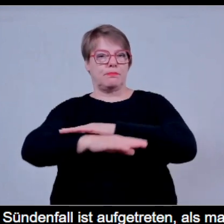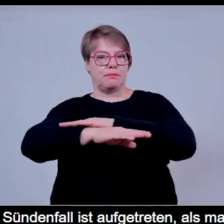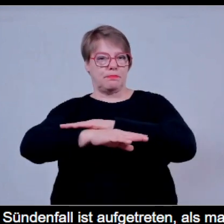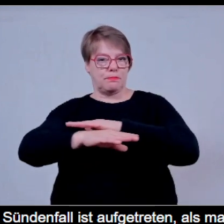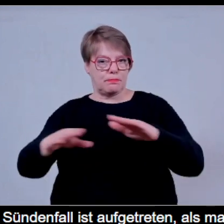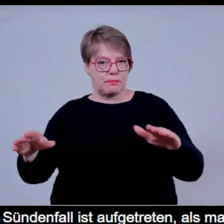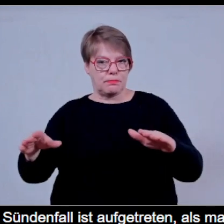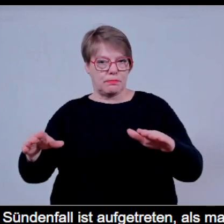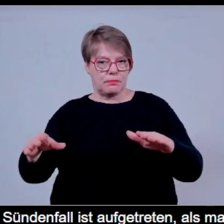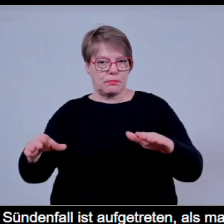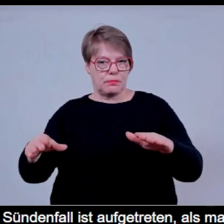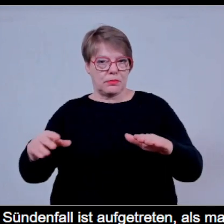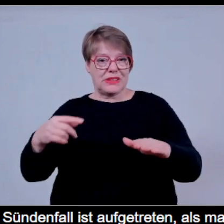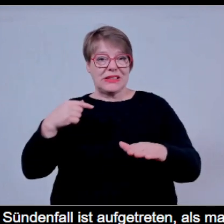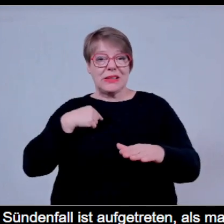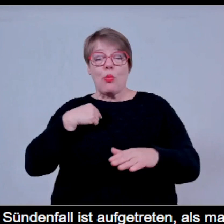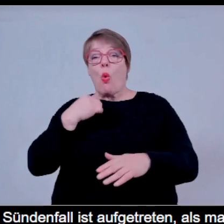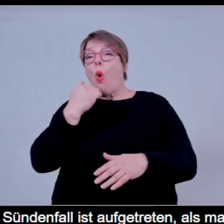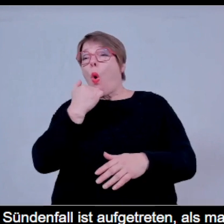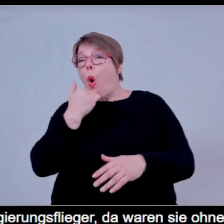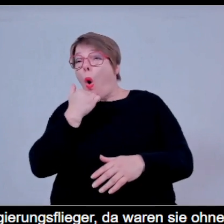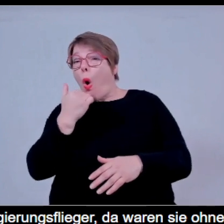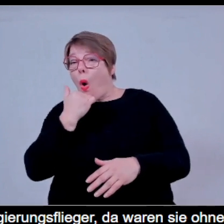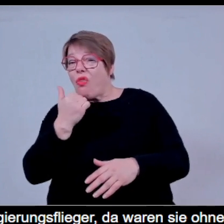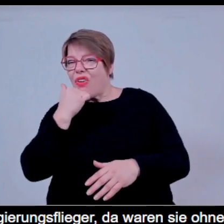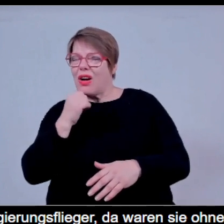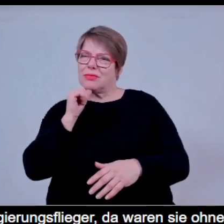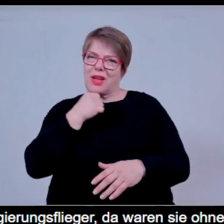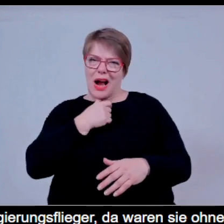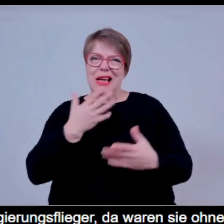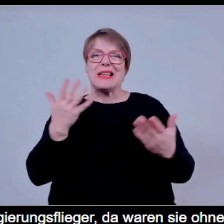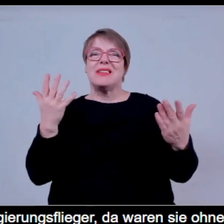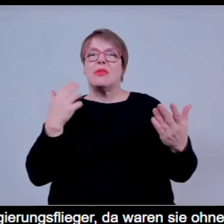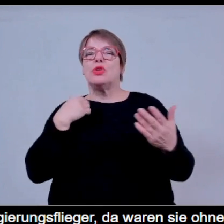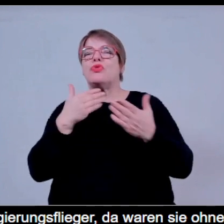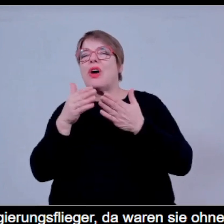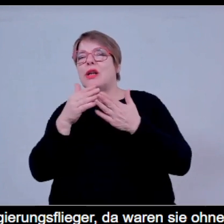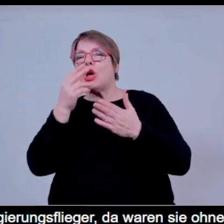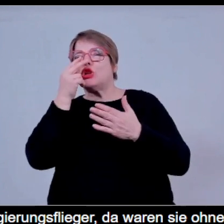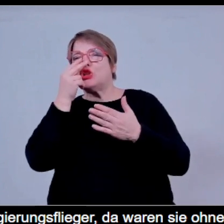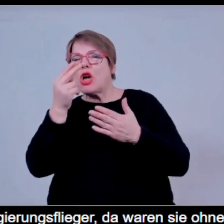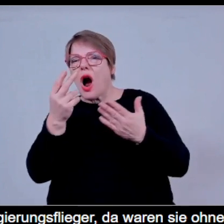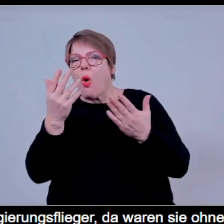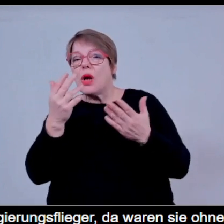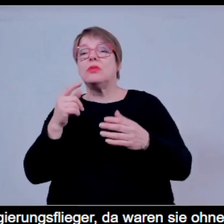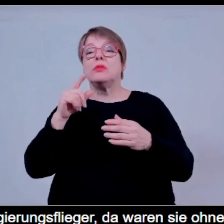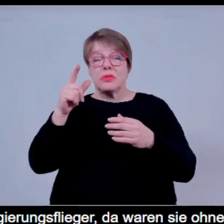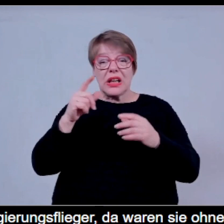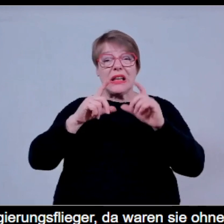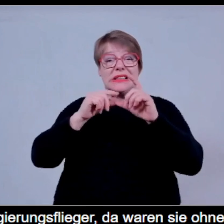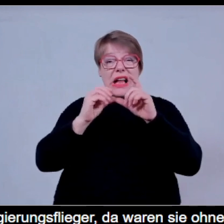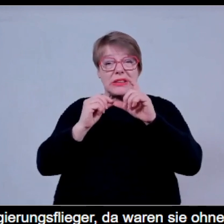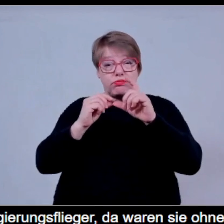schauen, was ist jetzt noch angebracht und was nicht. Und das haben wir tatsächlich aus meiner Sicht auch so gemeinsam jetzt